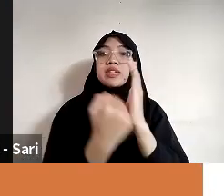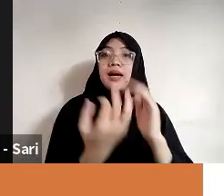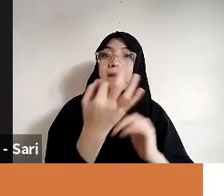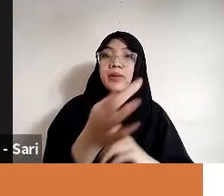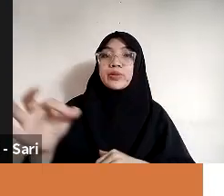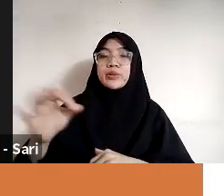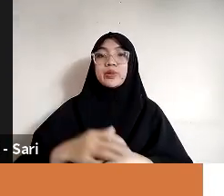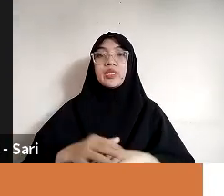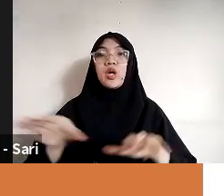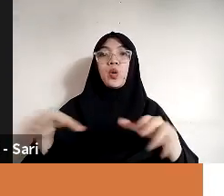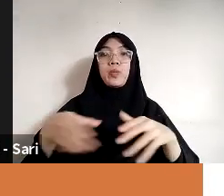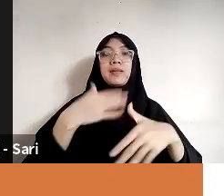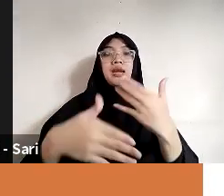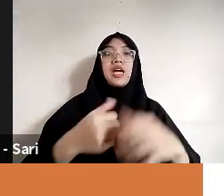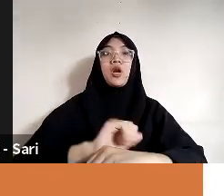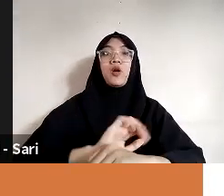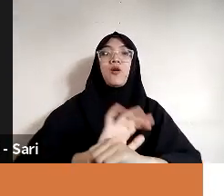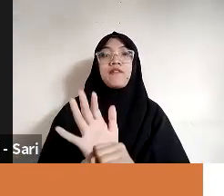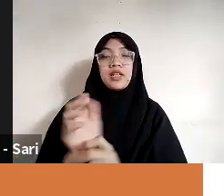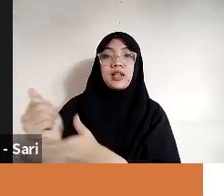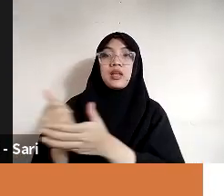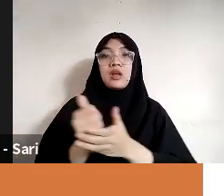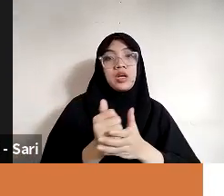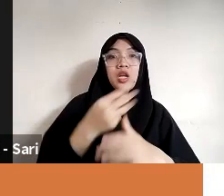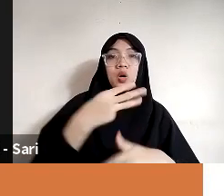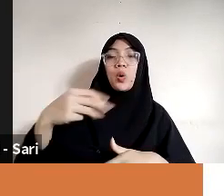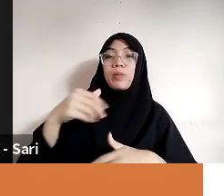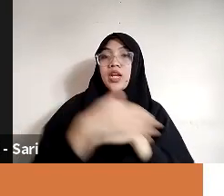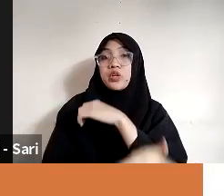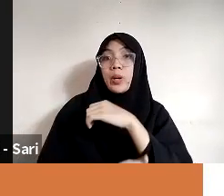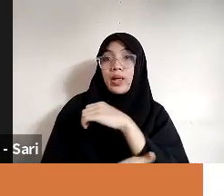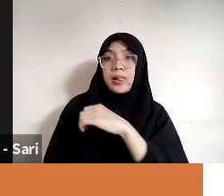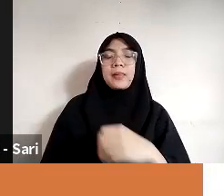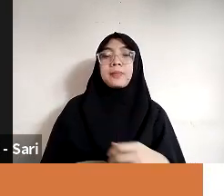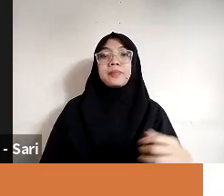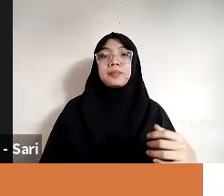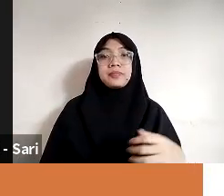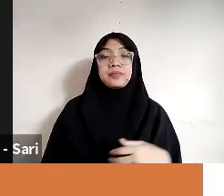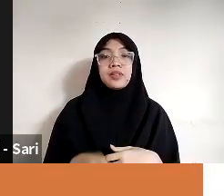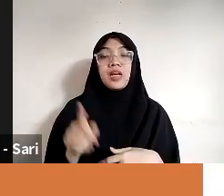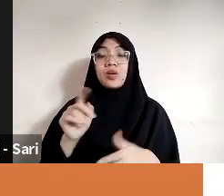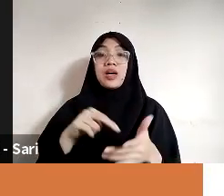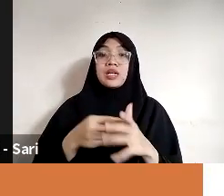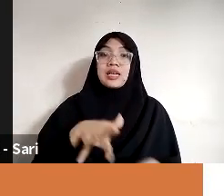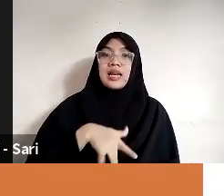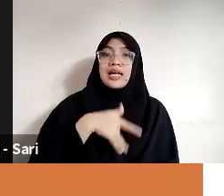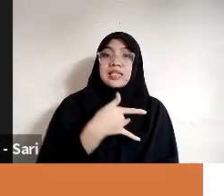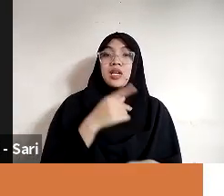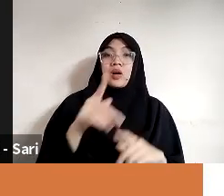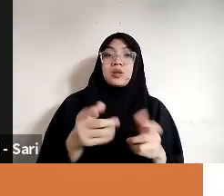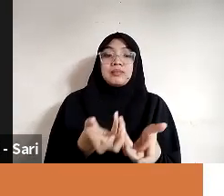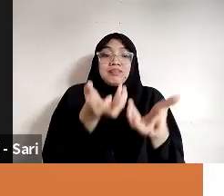Komite Penanganan COVID dan Pemulihan Ekonomi Nasional. Nampaknya dirasakan bahwa kalau terpisah itu